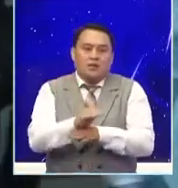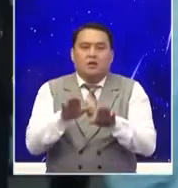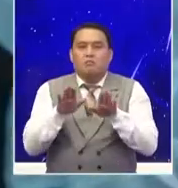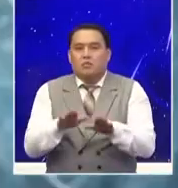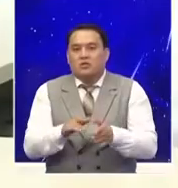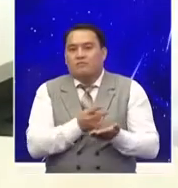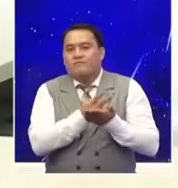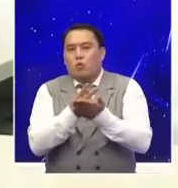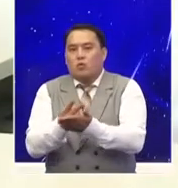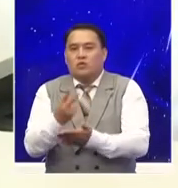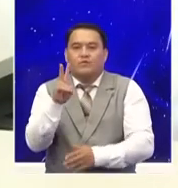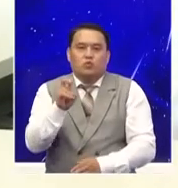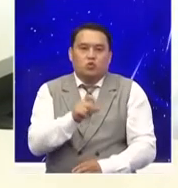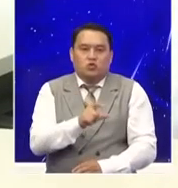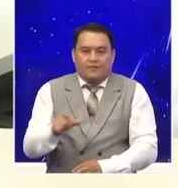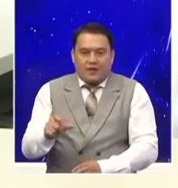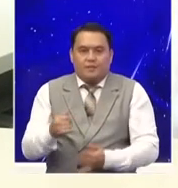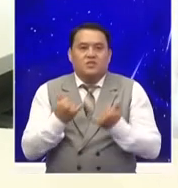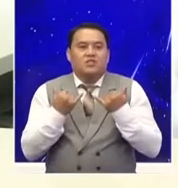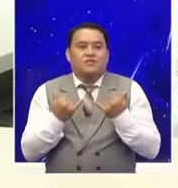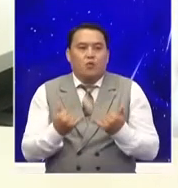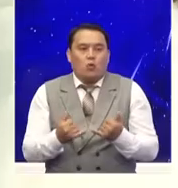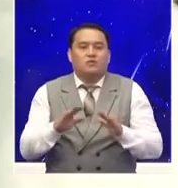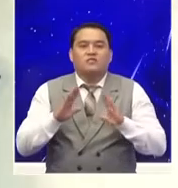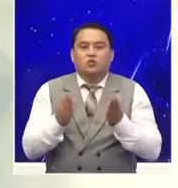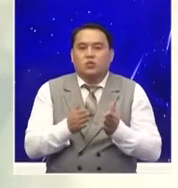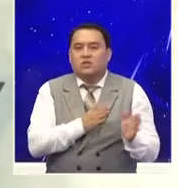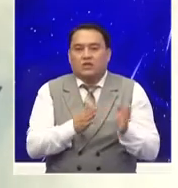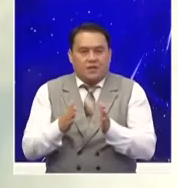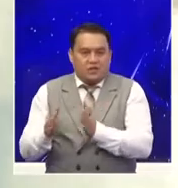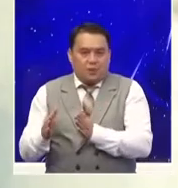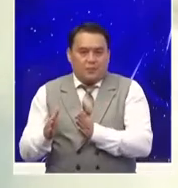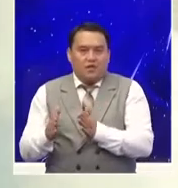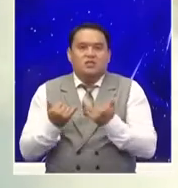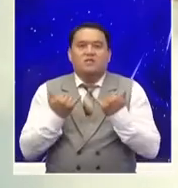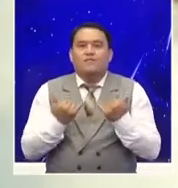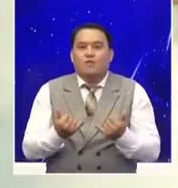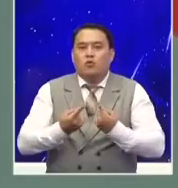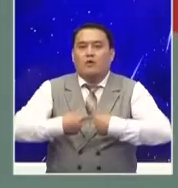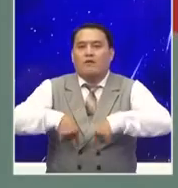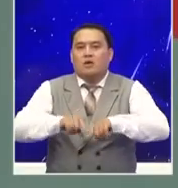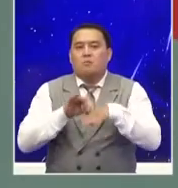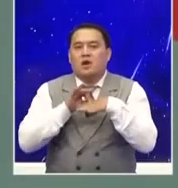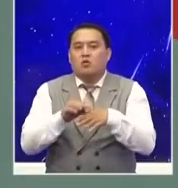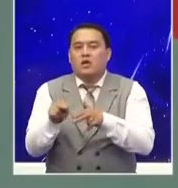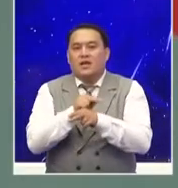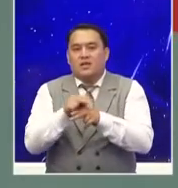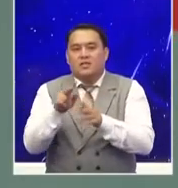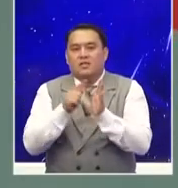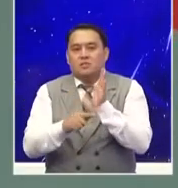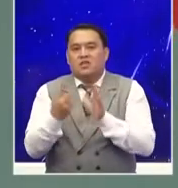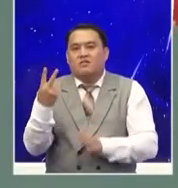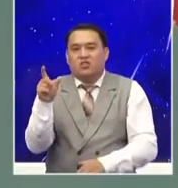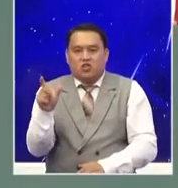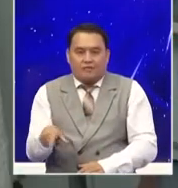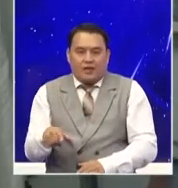для госпитализации еще 200 человек. К настоящему времени ситуация стабилизировалась. Сегодня в провизорном отделении проходит лечение 72 человека.